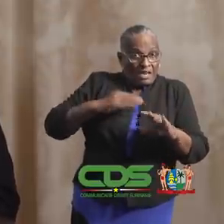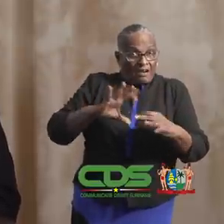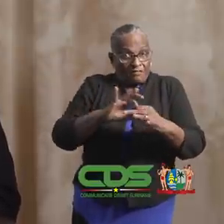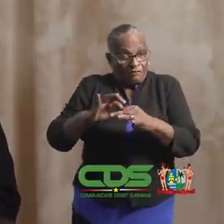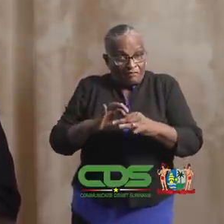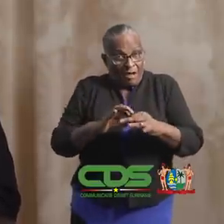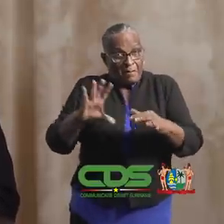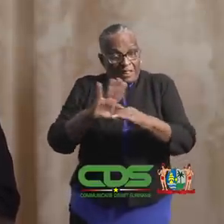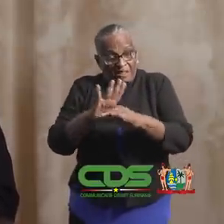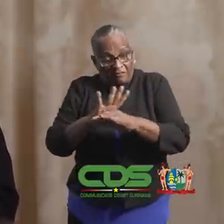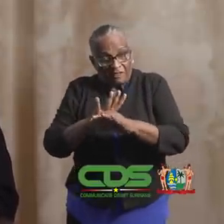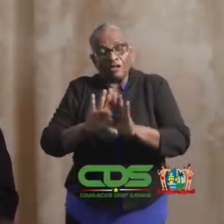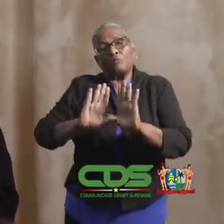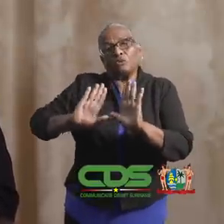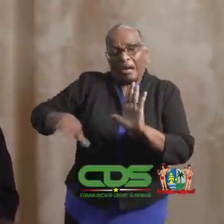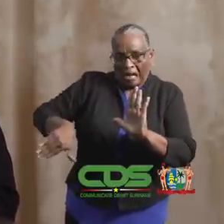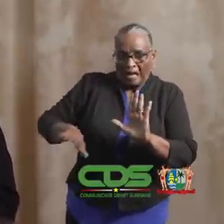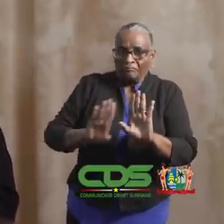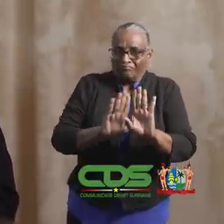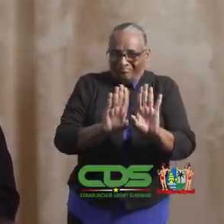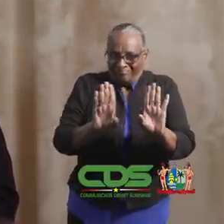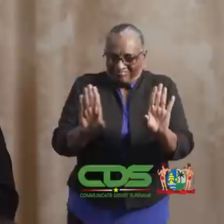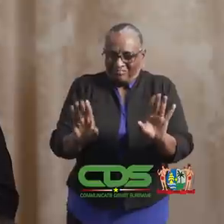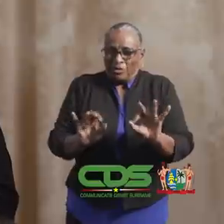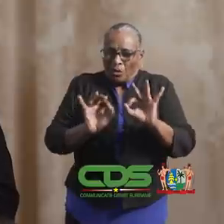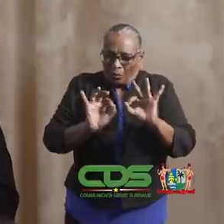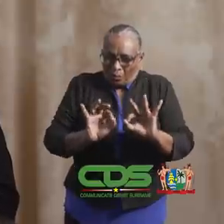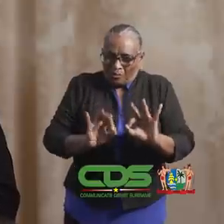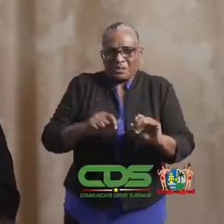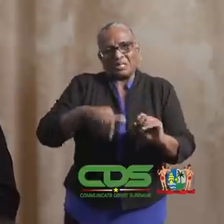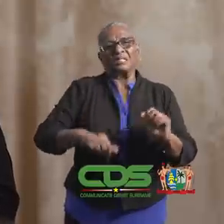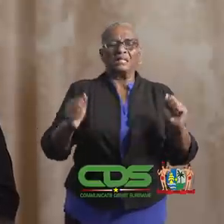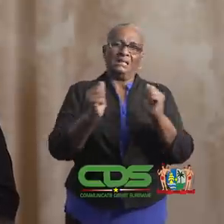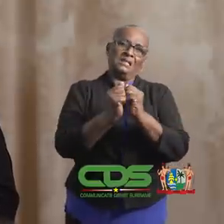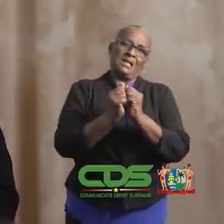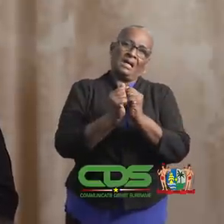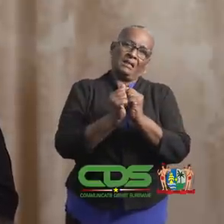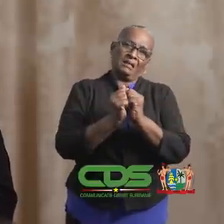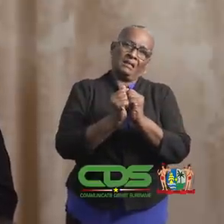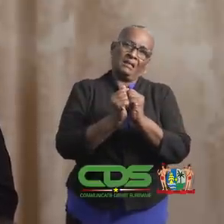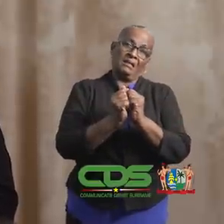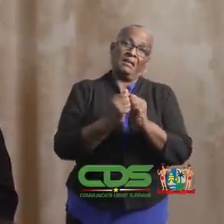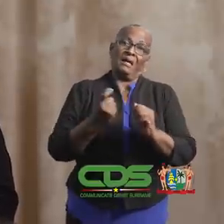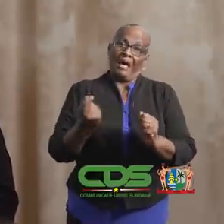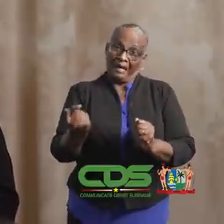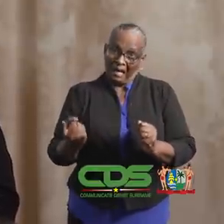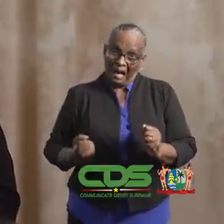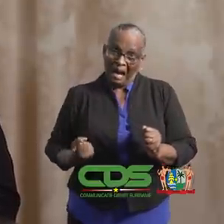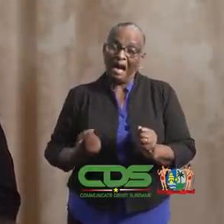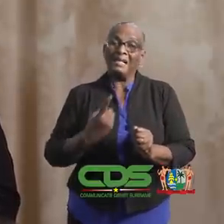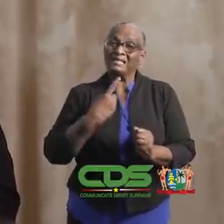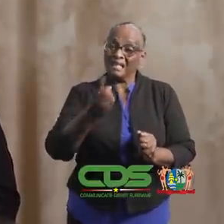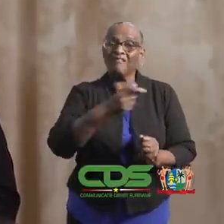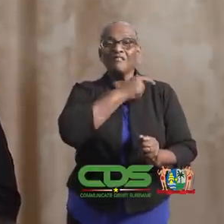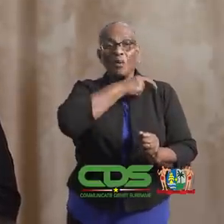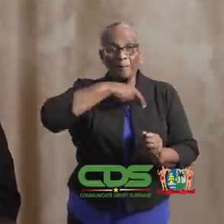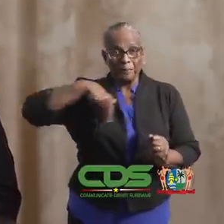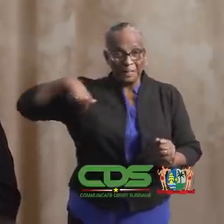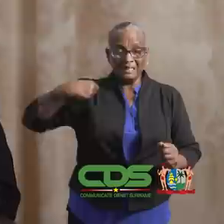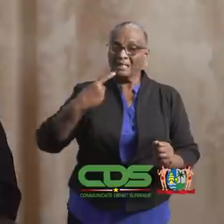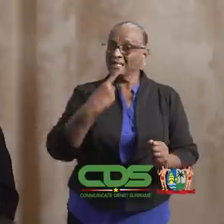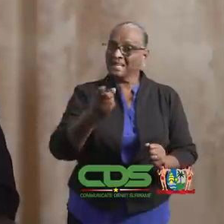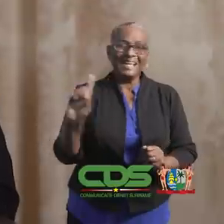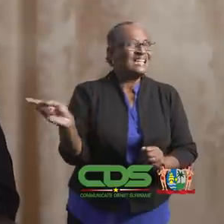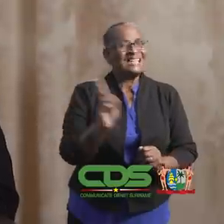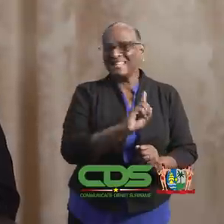naasten achterwege zullen moeten laten. Ik herhaal hierbij de woorden van de president. Nee, we